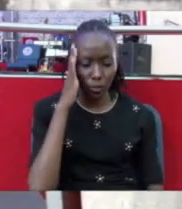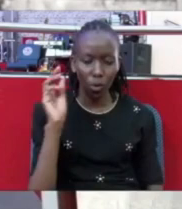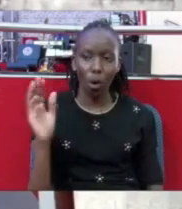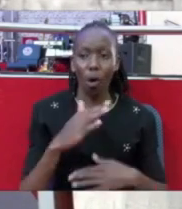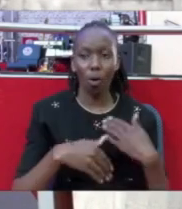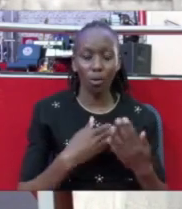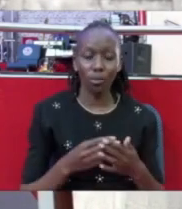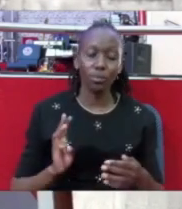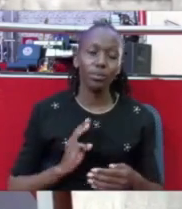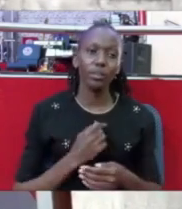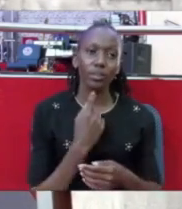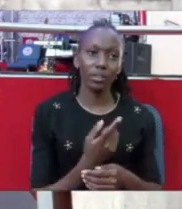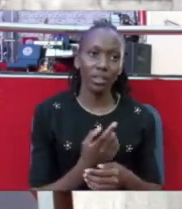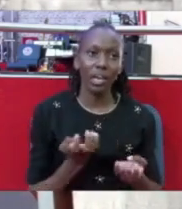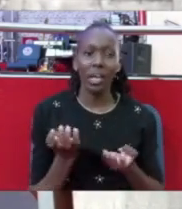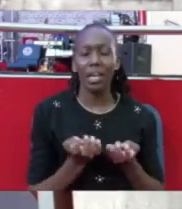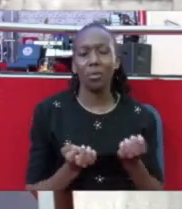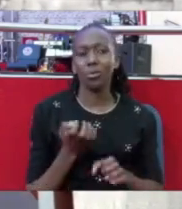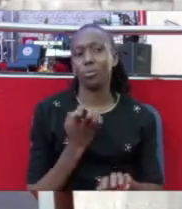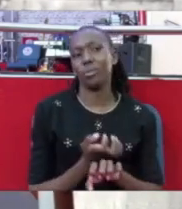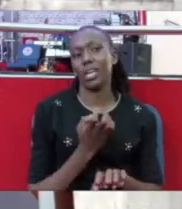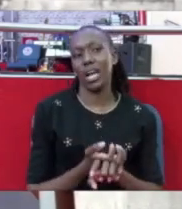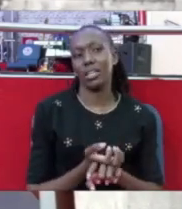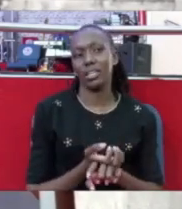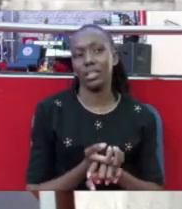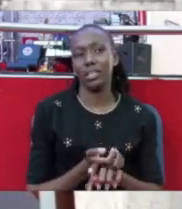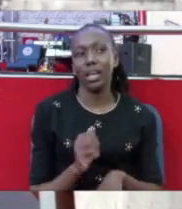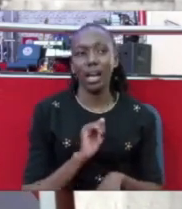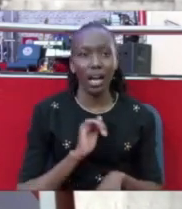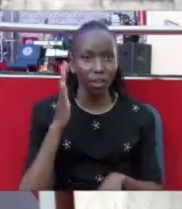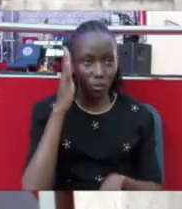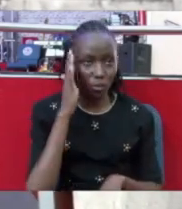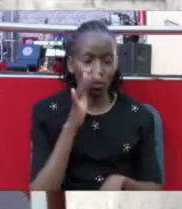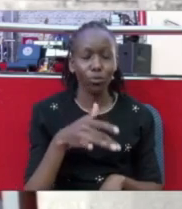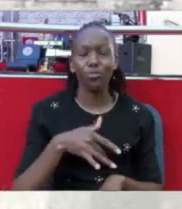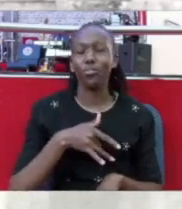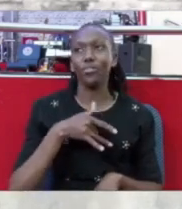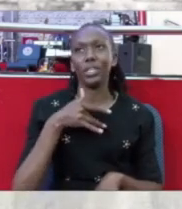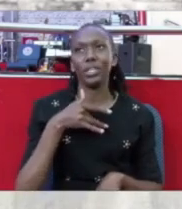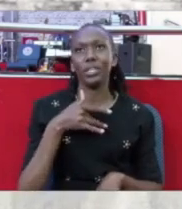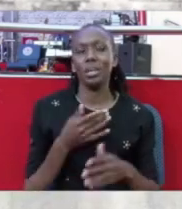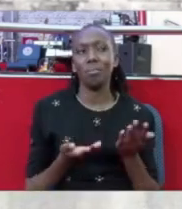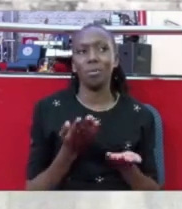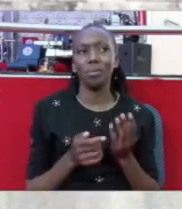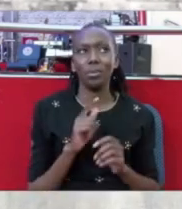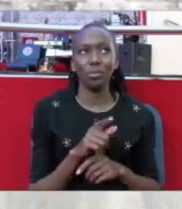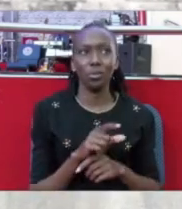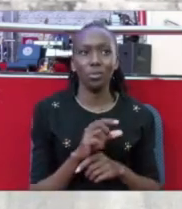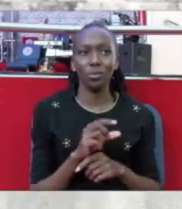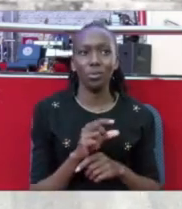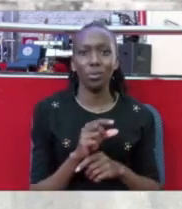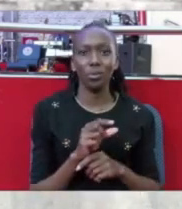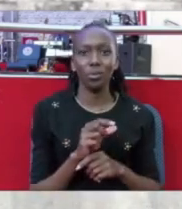kuwa uchumi ni mgumu. And I know you might all be feeling like you should all be going to state house. Na